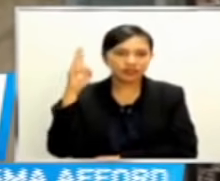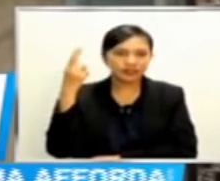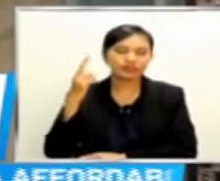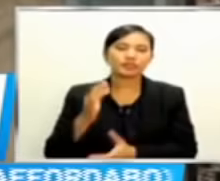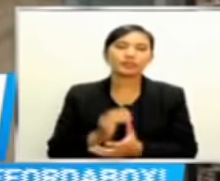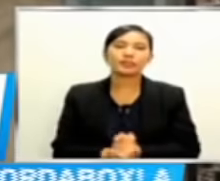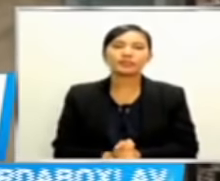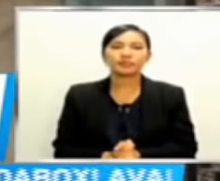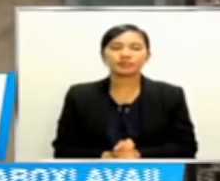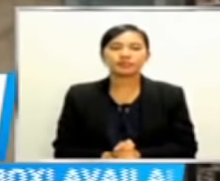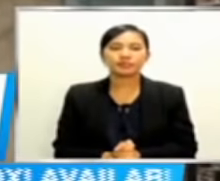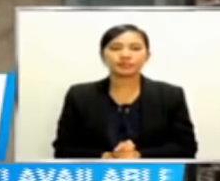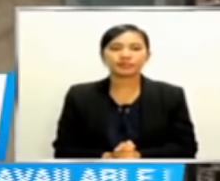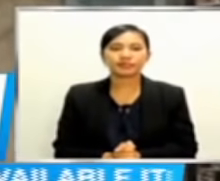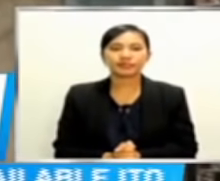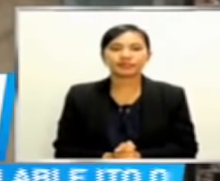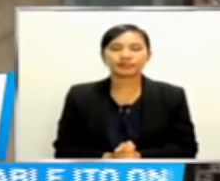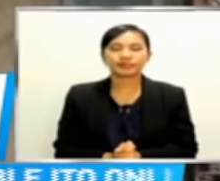Well,